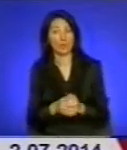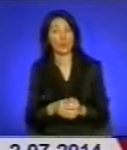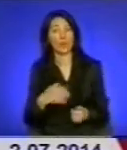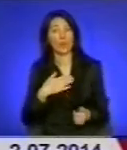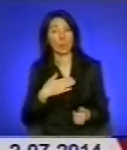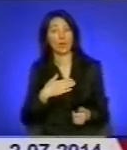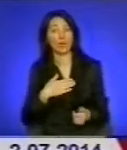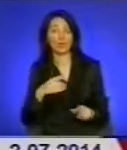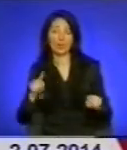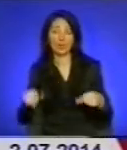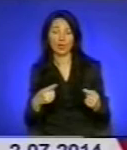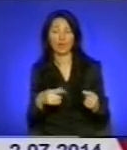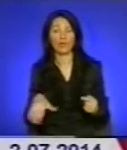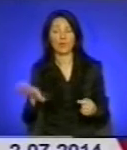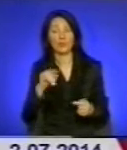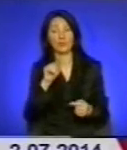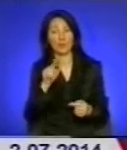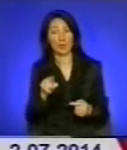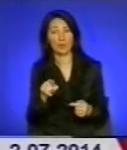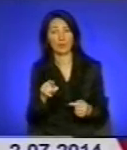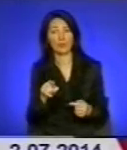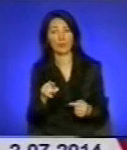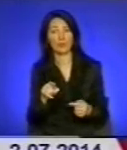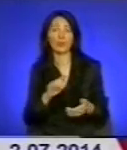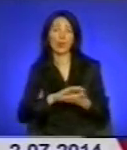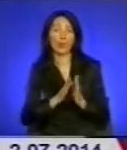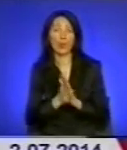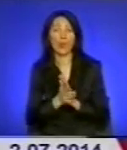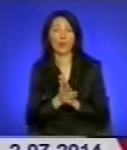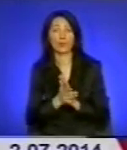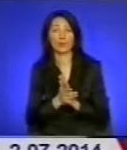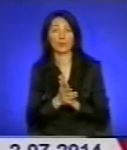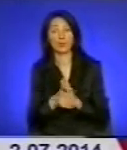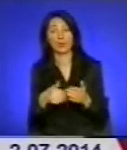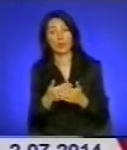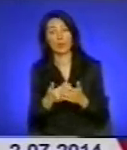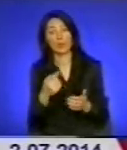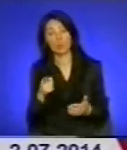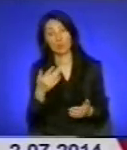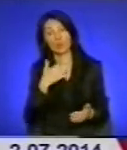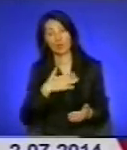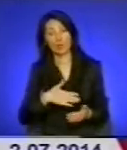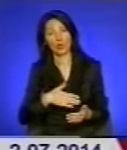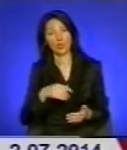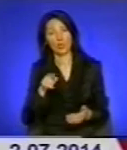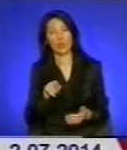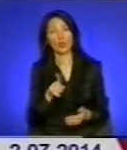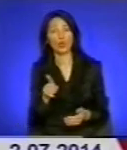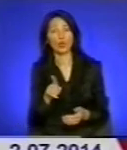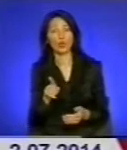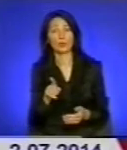в принципі створили всі їм ну умови не умови але в принципі вони є задоволені тому що